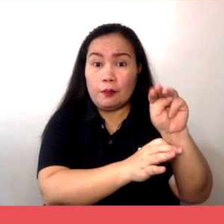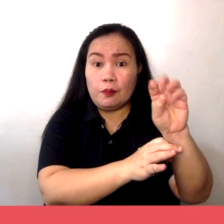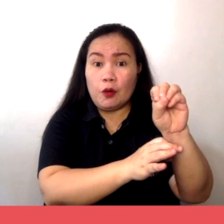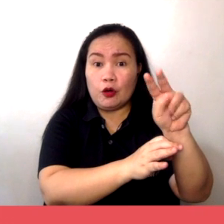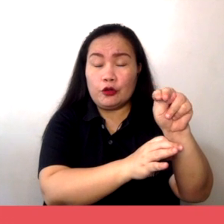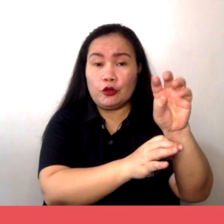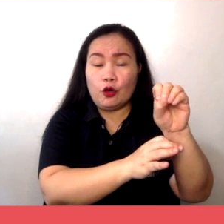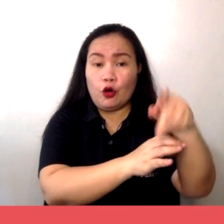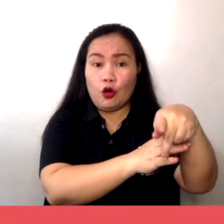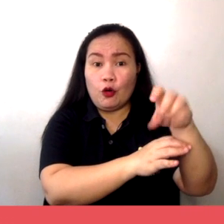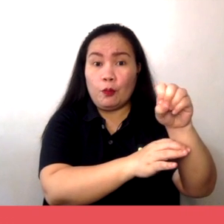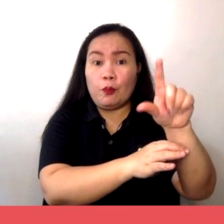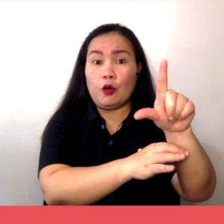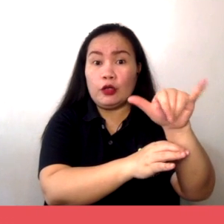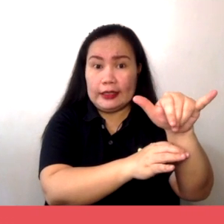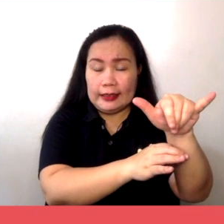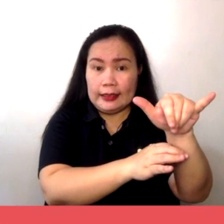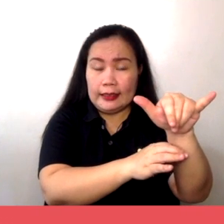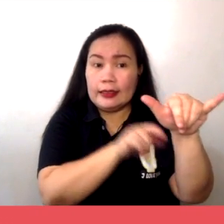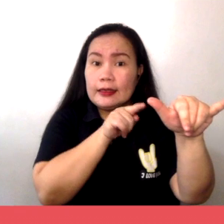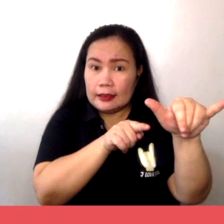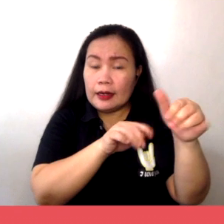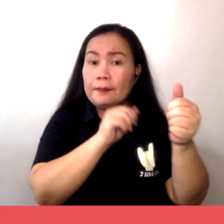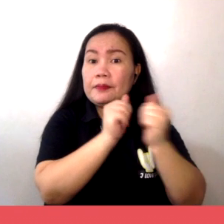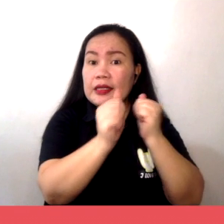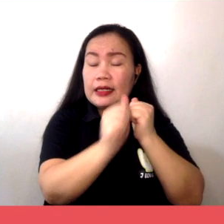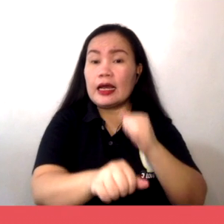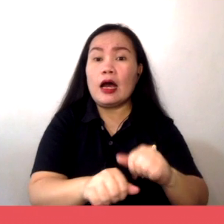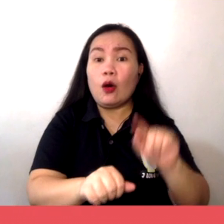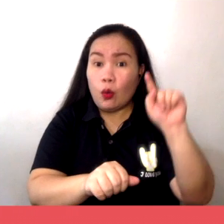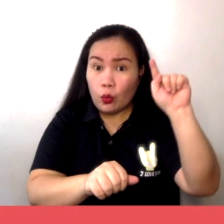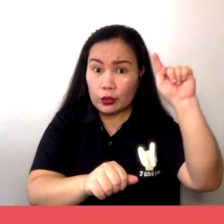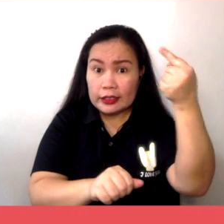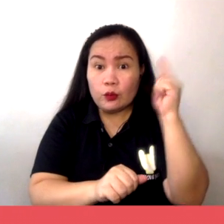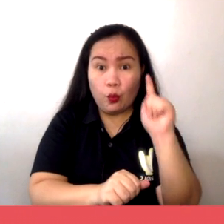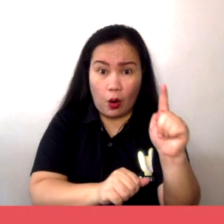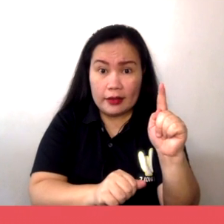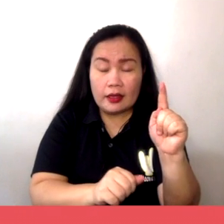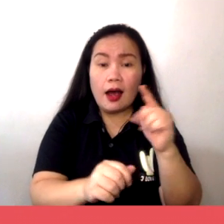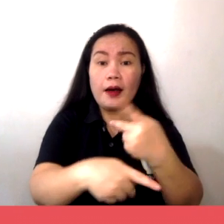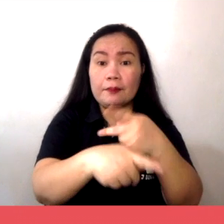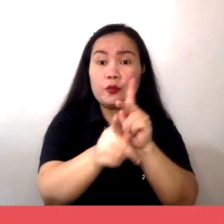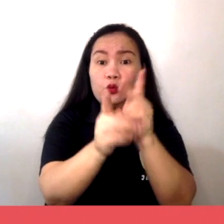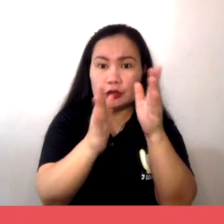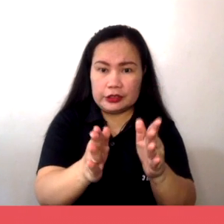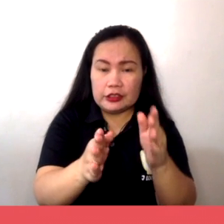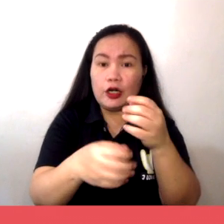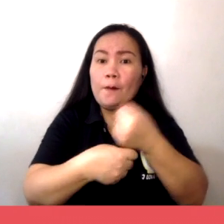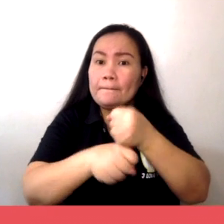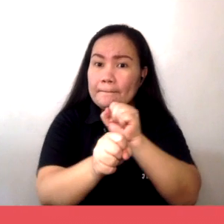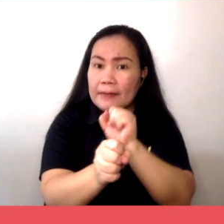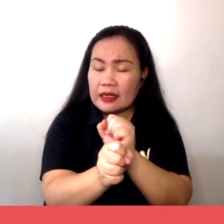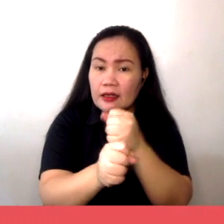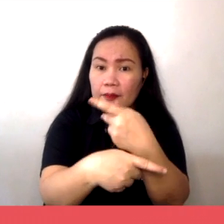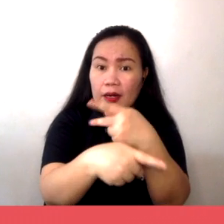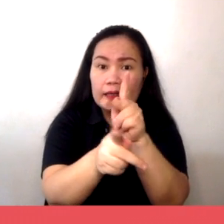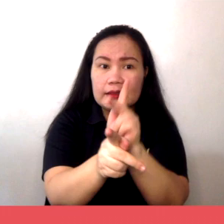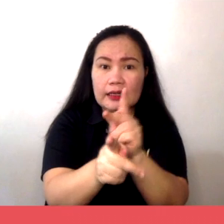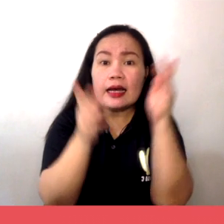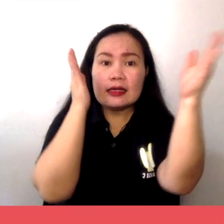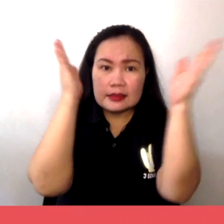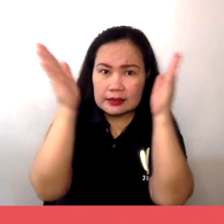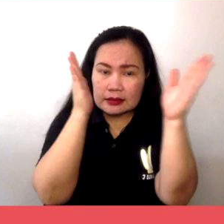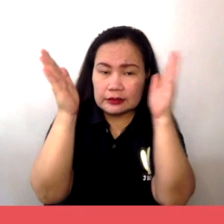monopolyo, ito ay ang uri ng pamilihan na iisa lamang ang producer na gumagawa ng produkto o